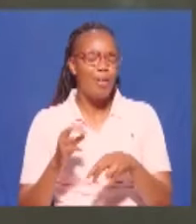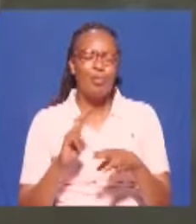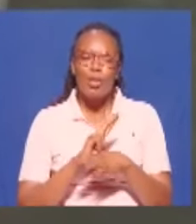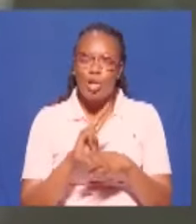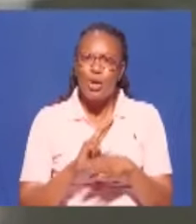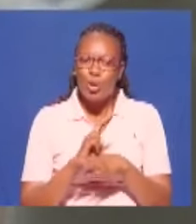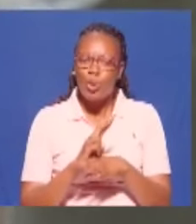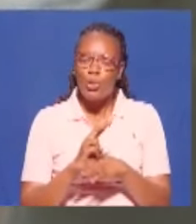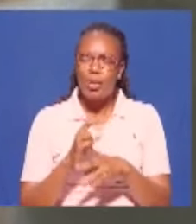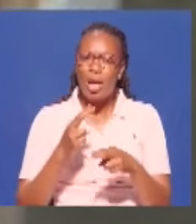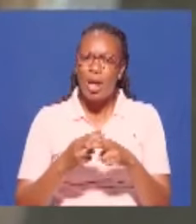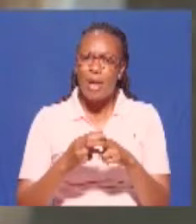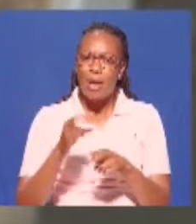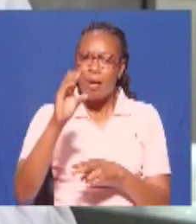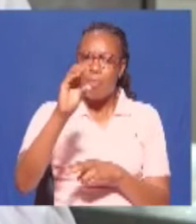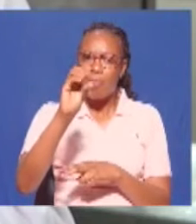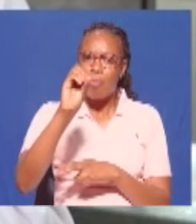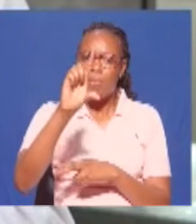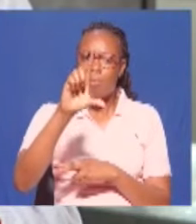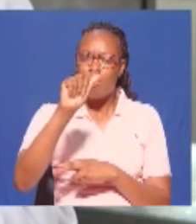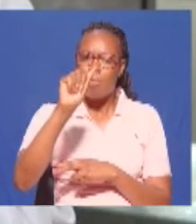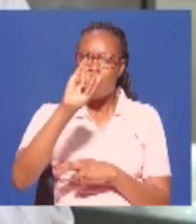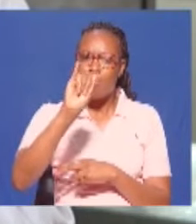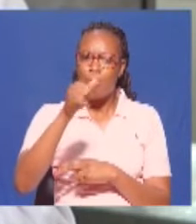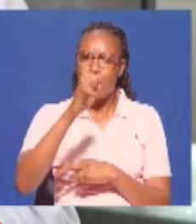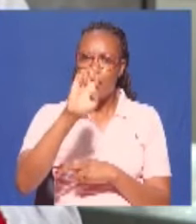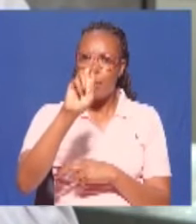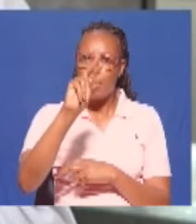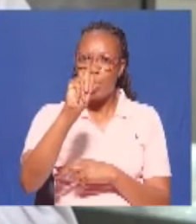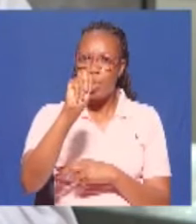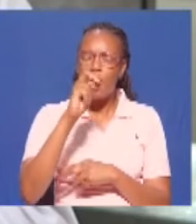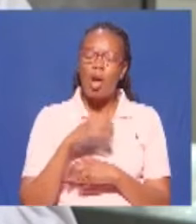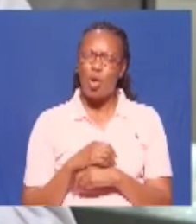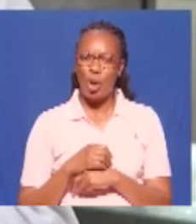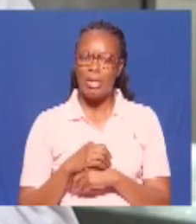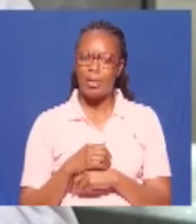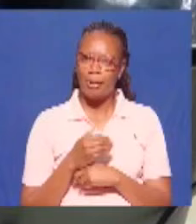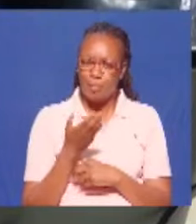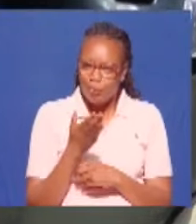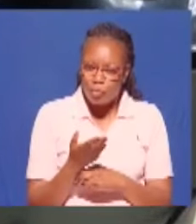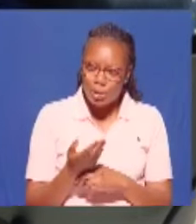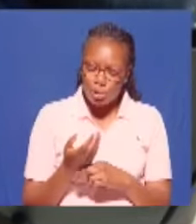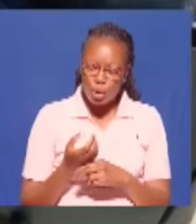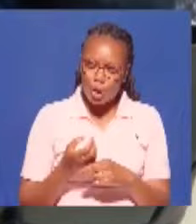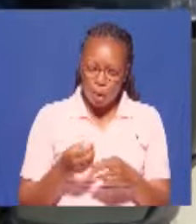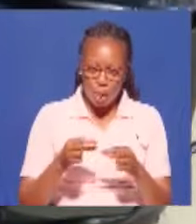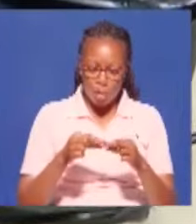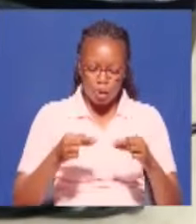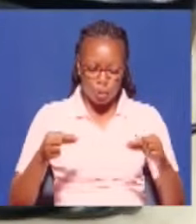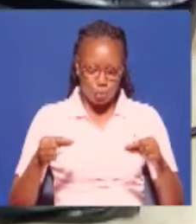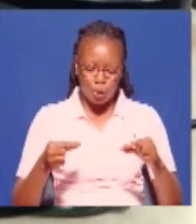kitu, ninachukua casings. Casings they're made of collagen. Ninaweka hiyo paste hapo